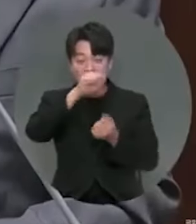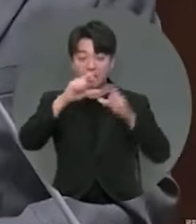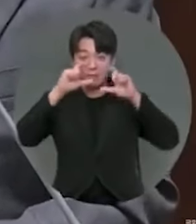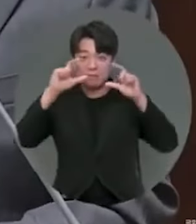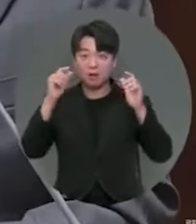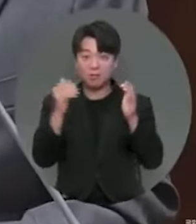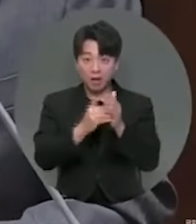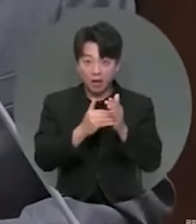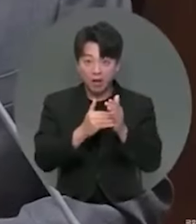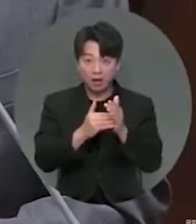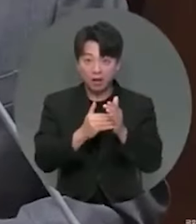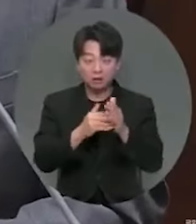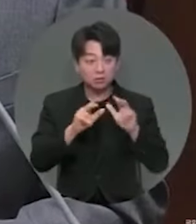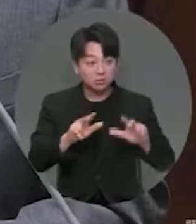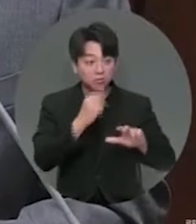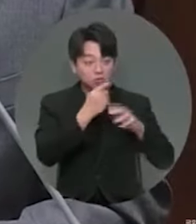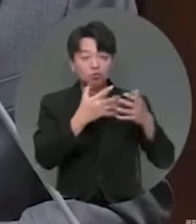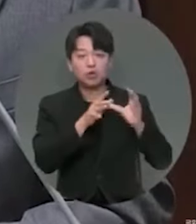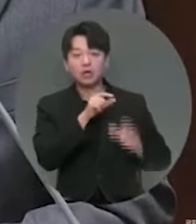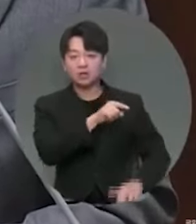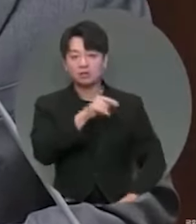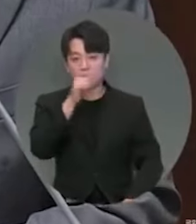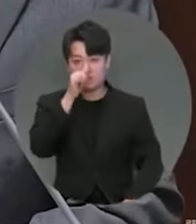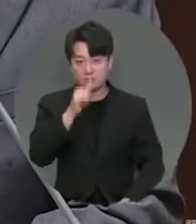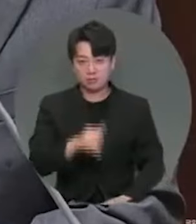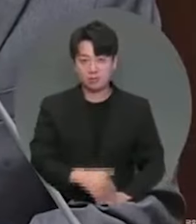바로 민주당 의석에 지금 앉아 있습니다.